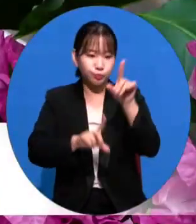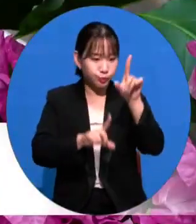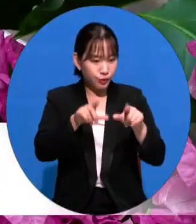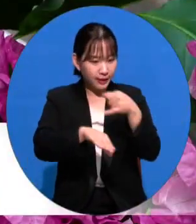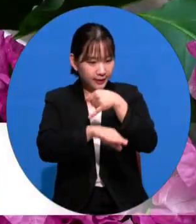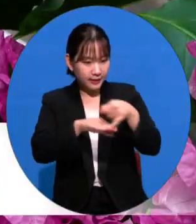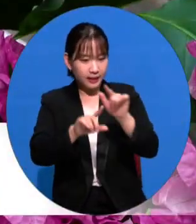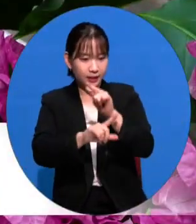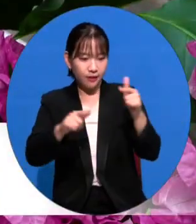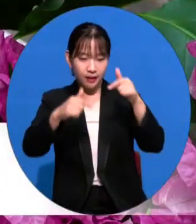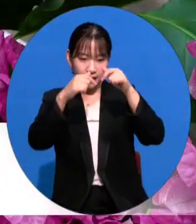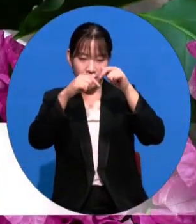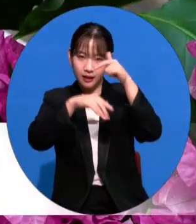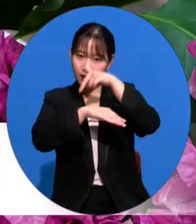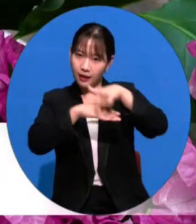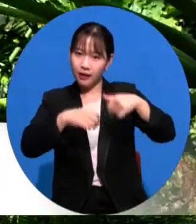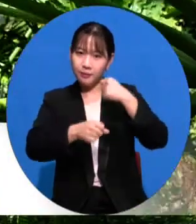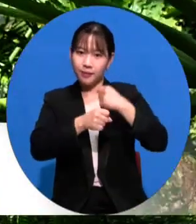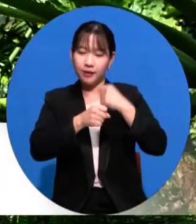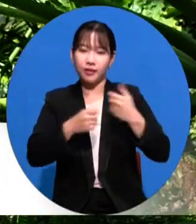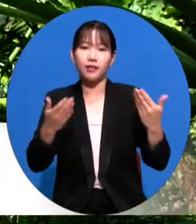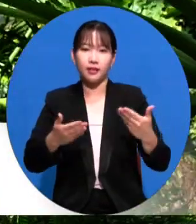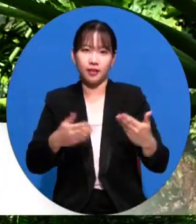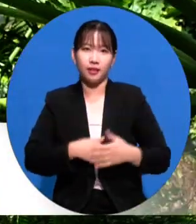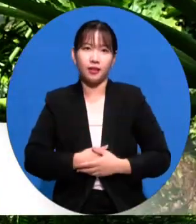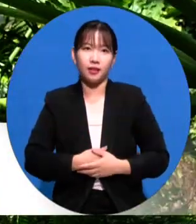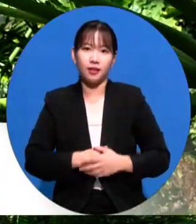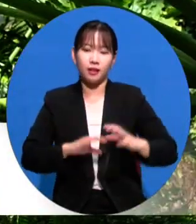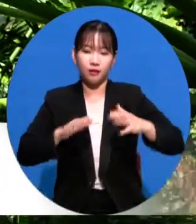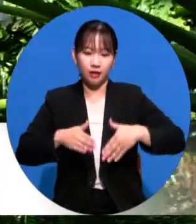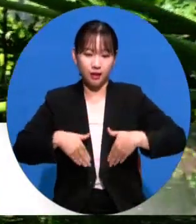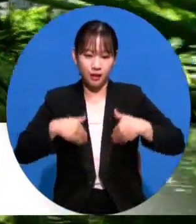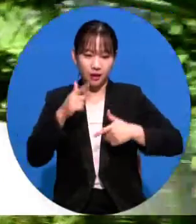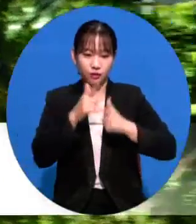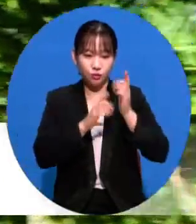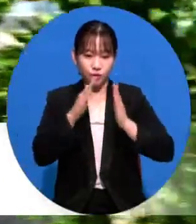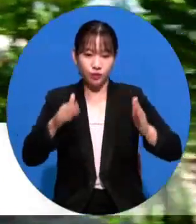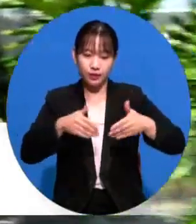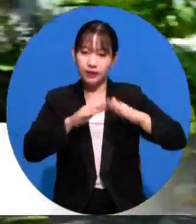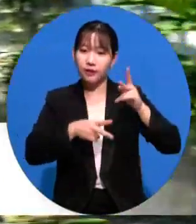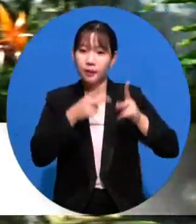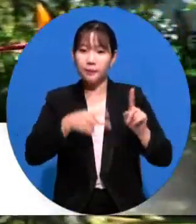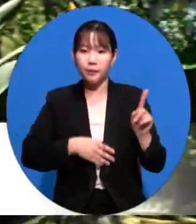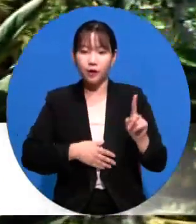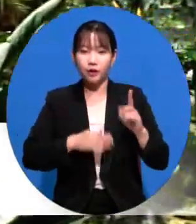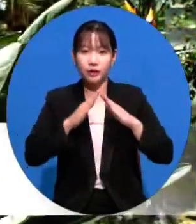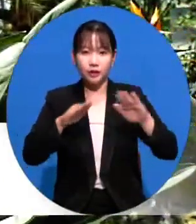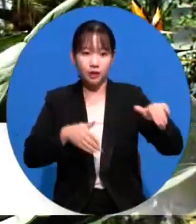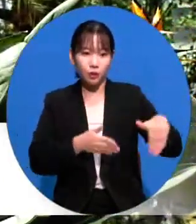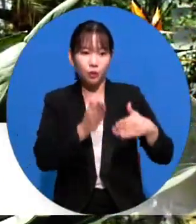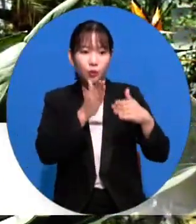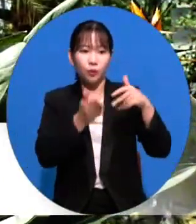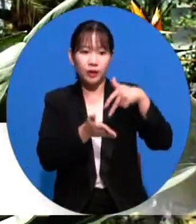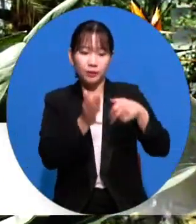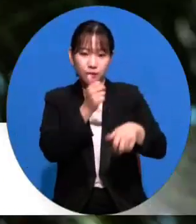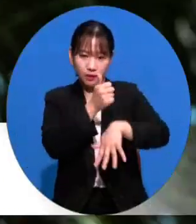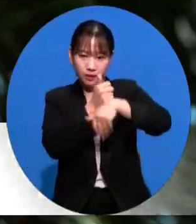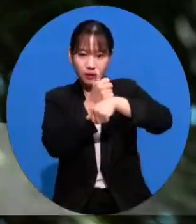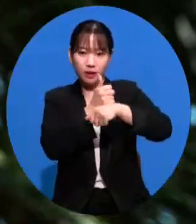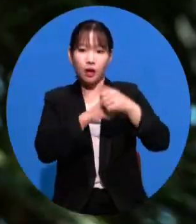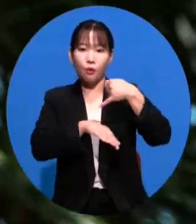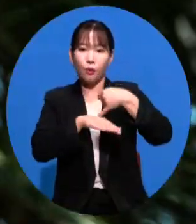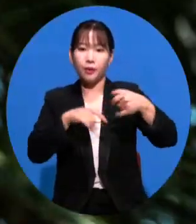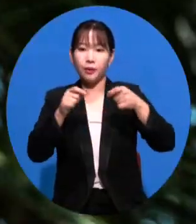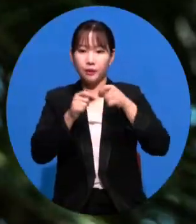아우르는 구체적 계획을 수립하는 절차입니다. 국립 난대수목원 조성 사업은 전남 도립수목원인 완도수목원